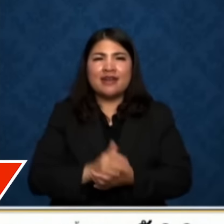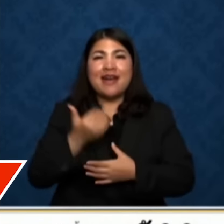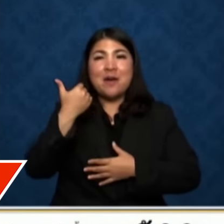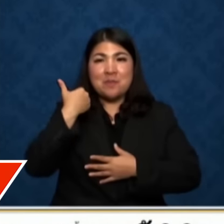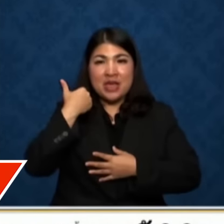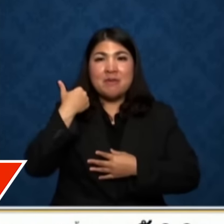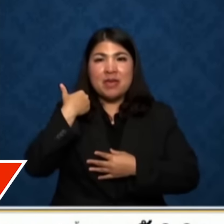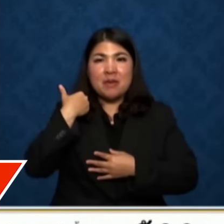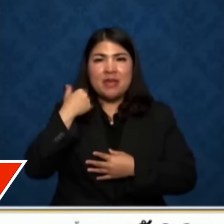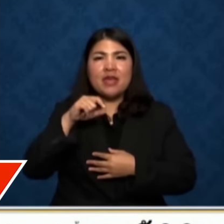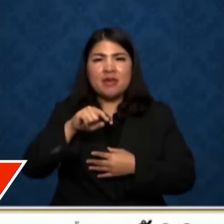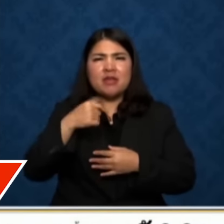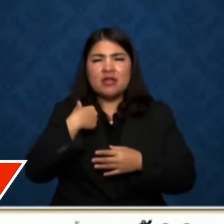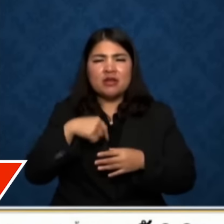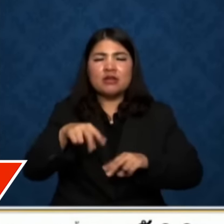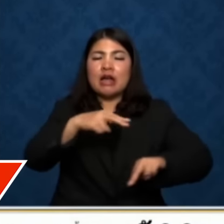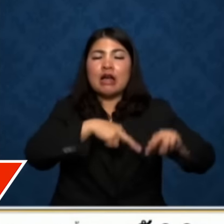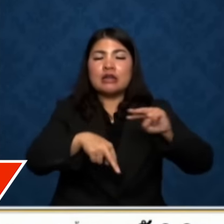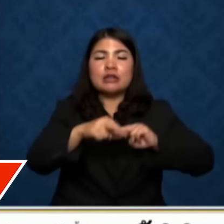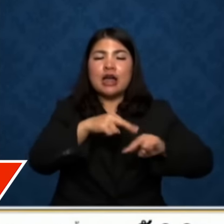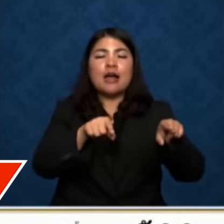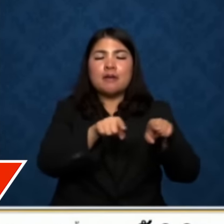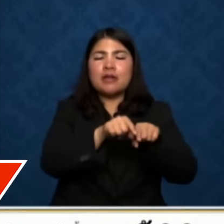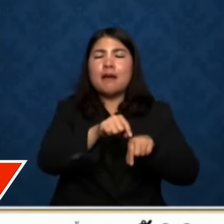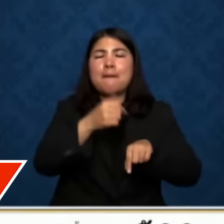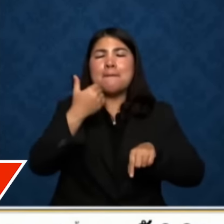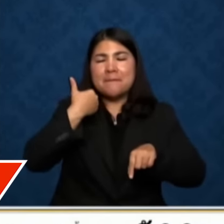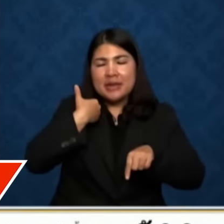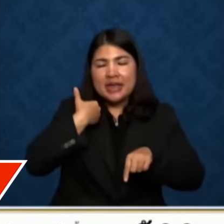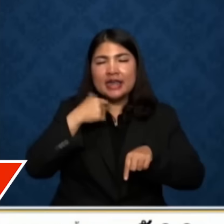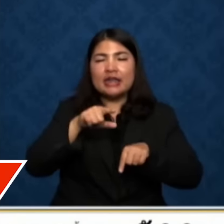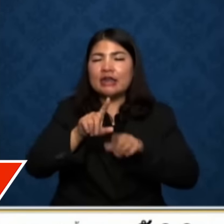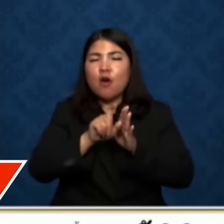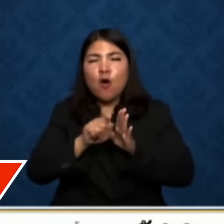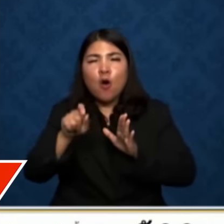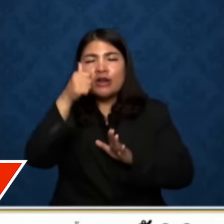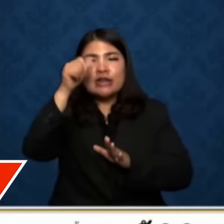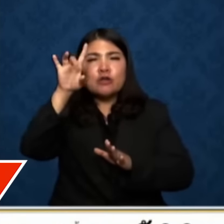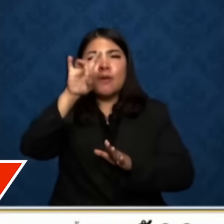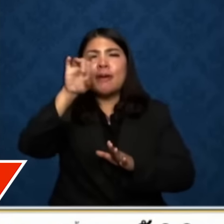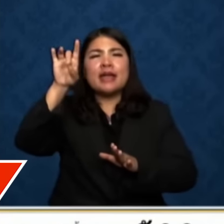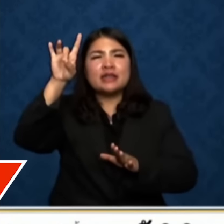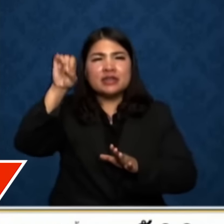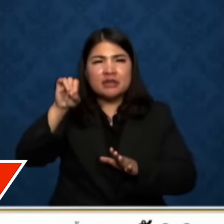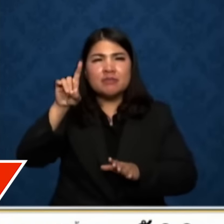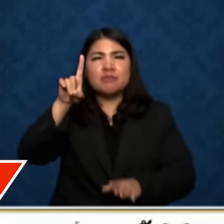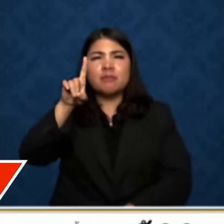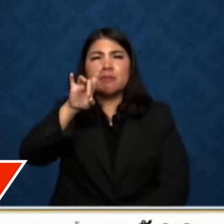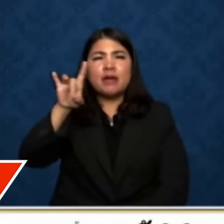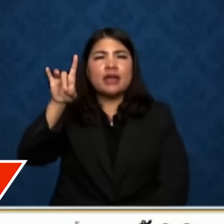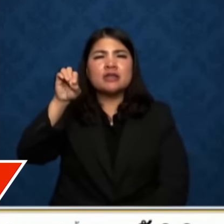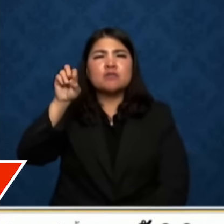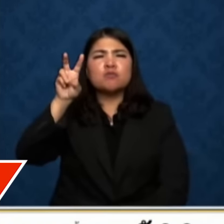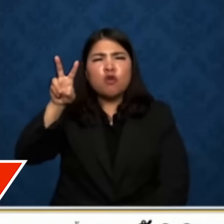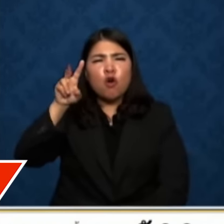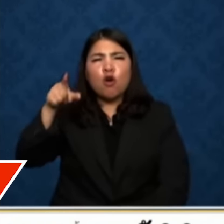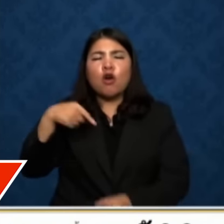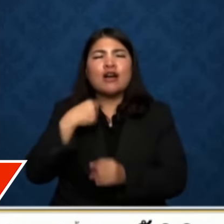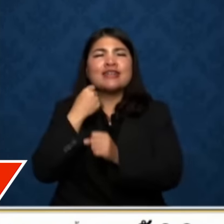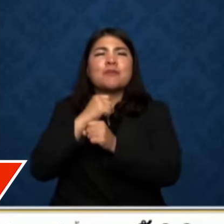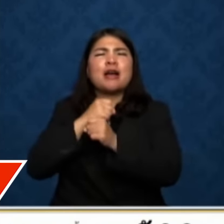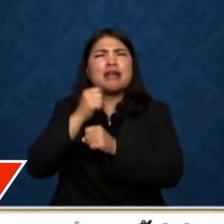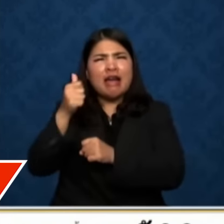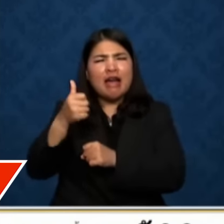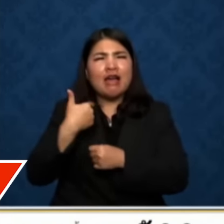คชันแบบนี้รักษาแบบนี้แล้วก็หายแบบนี้ได้แล้วก็ออกมา180วันเป๊ะวัน181 182ปุ๊บก็สามารถทำงาน